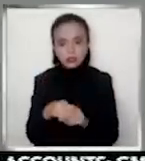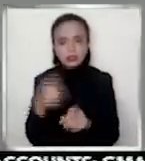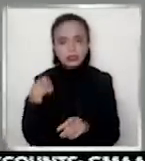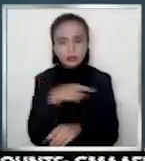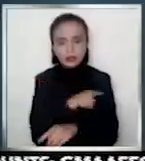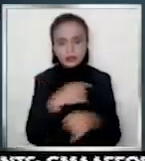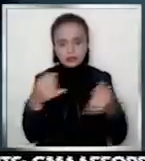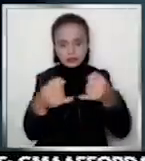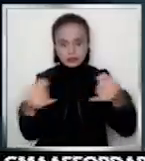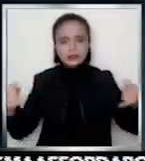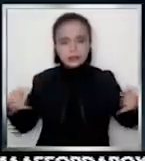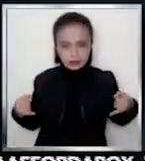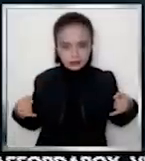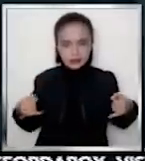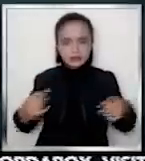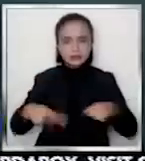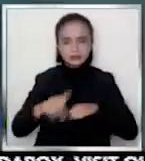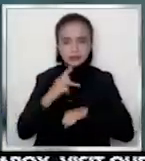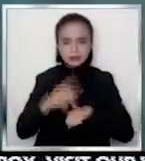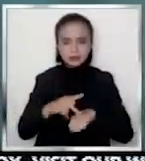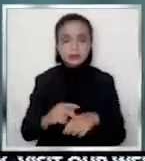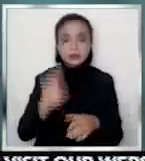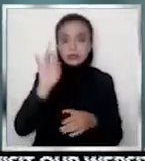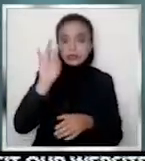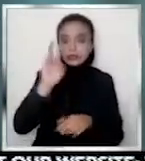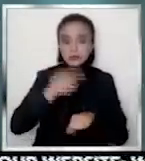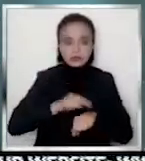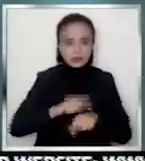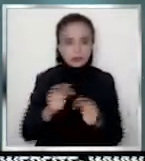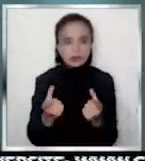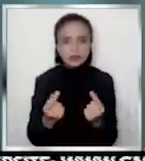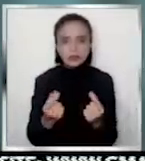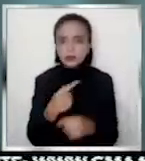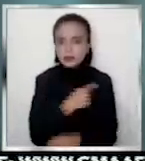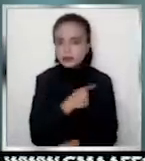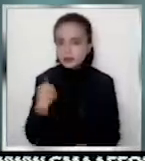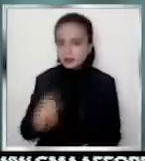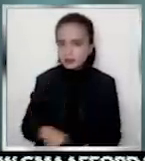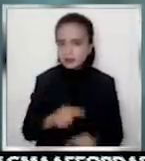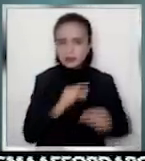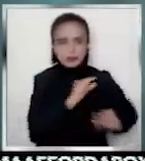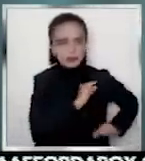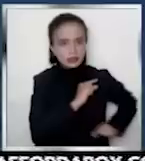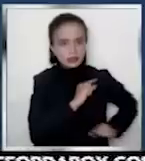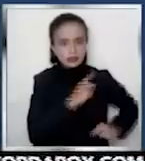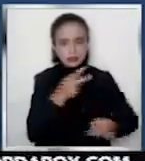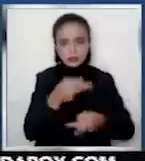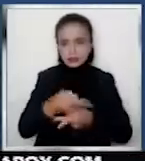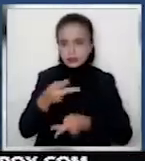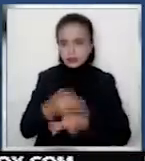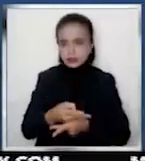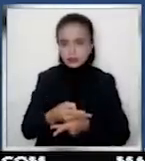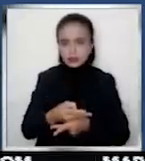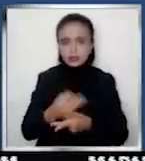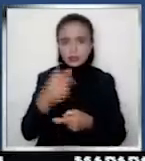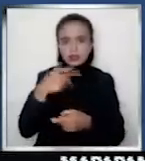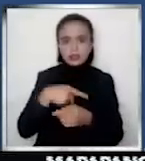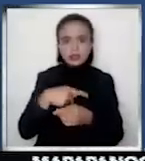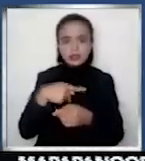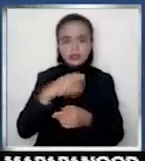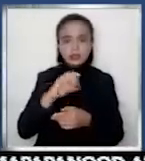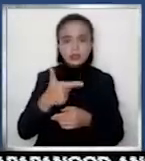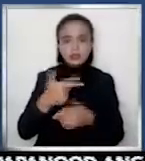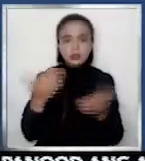zone. 7 itong ginawa ng Chinese Coast Guard sa buong Maritime Domain Awareness Flight ng PCG sa loob ng